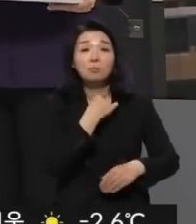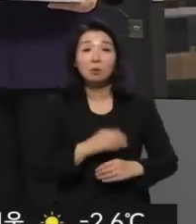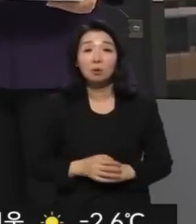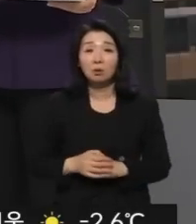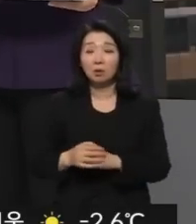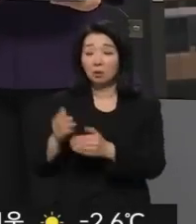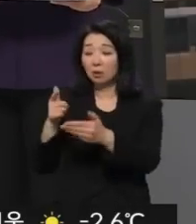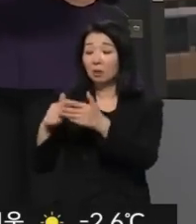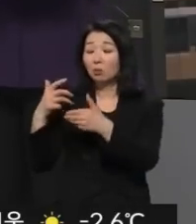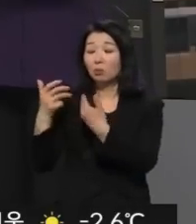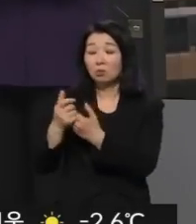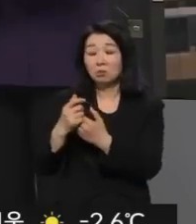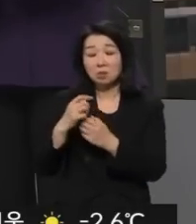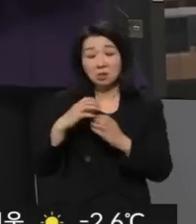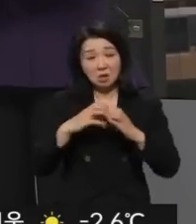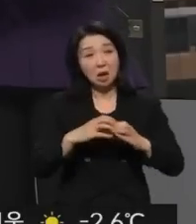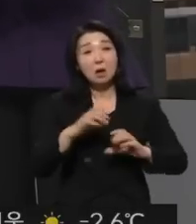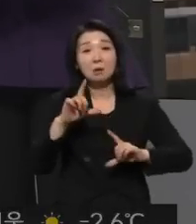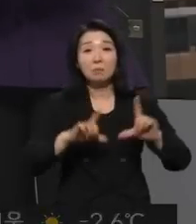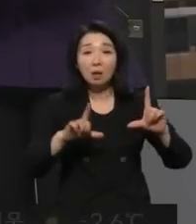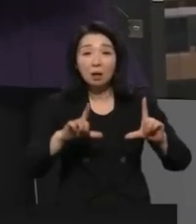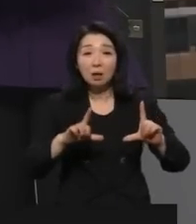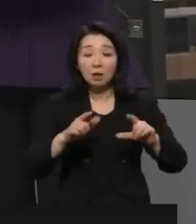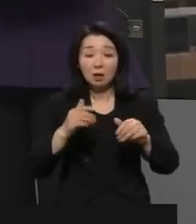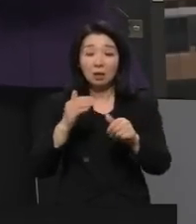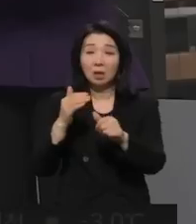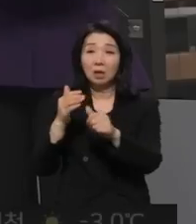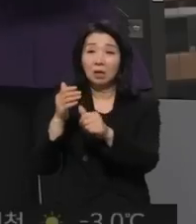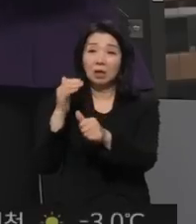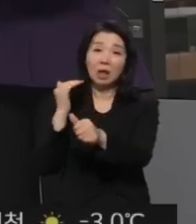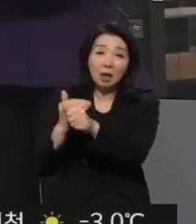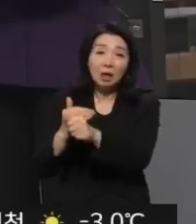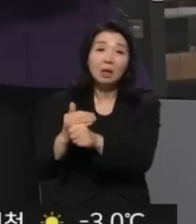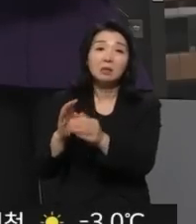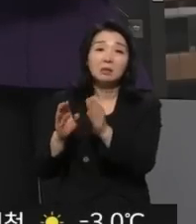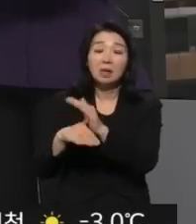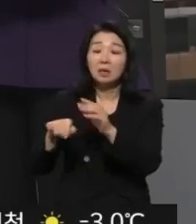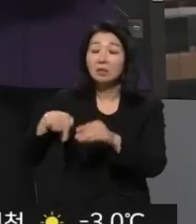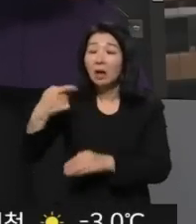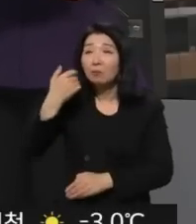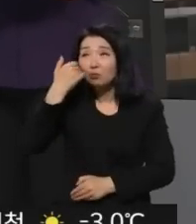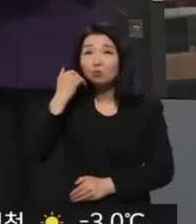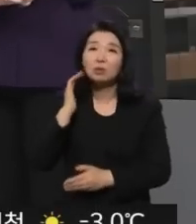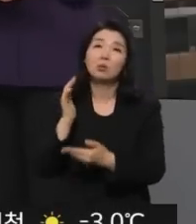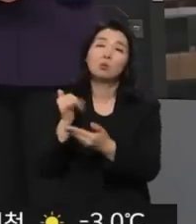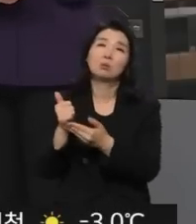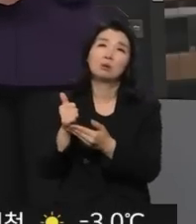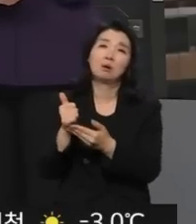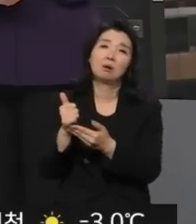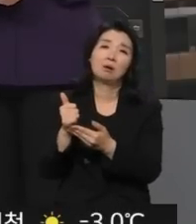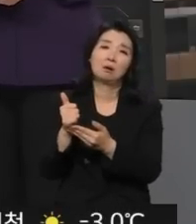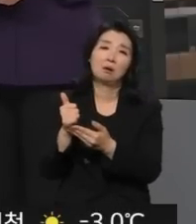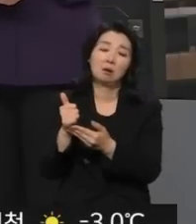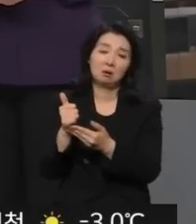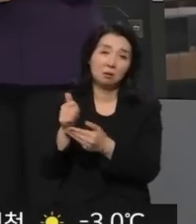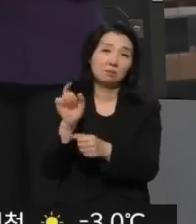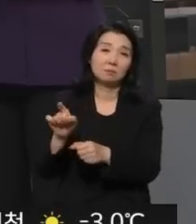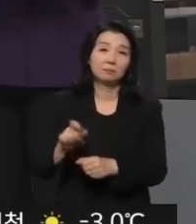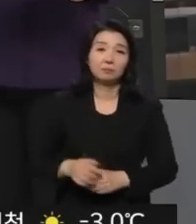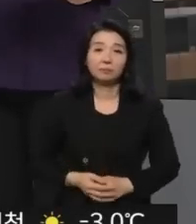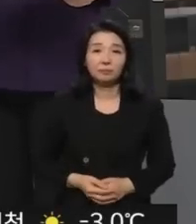대통령실의 강경한 태도, 이 장관이 무너지면 다음 타깃은 대통령이 된다, 이렇게 보기 때문인 것으로